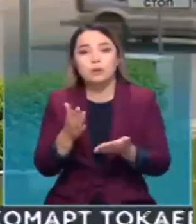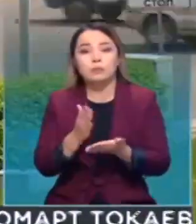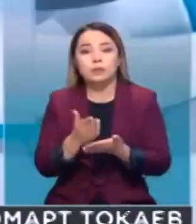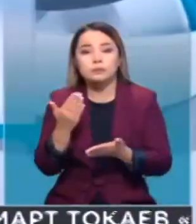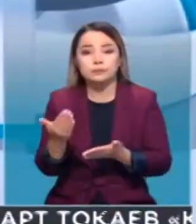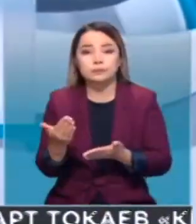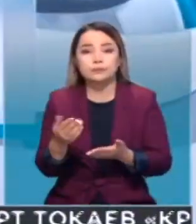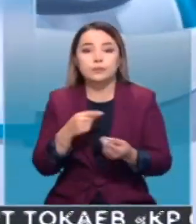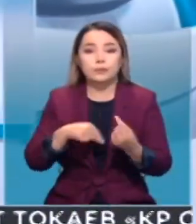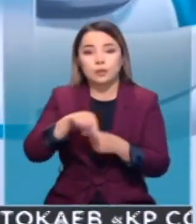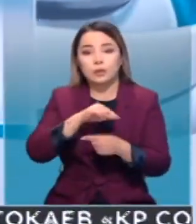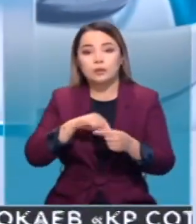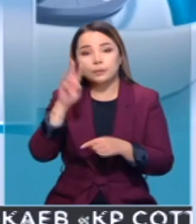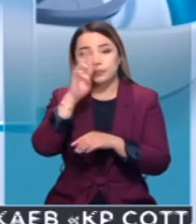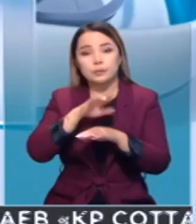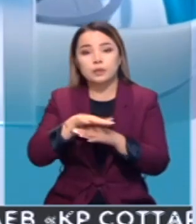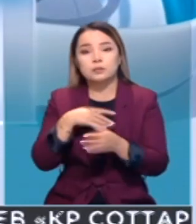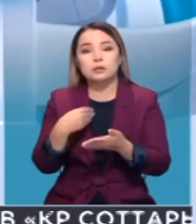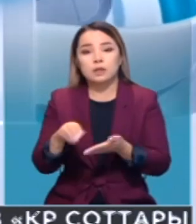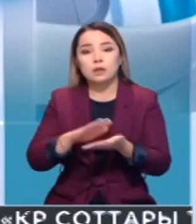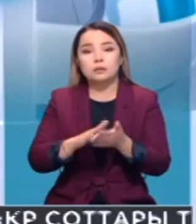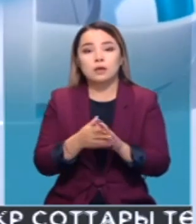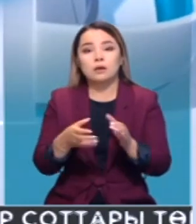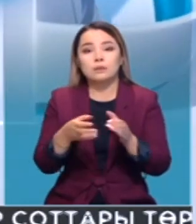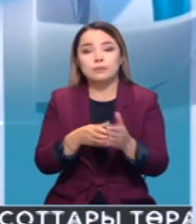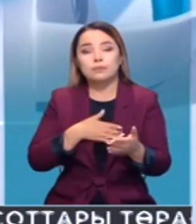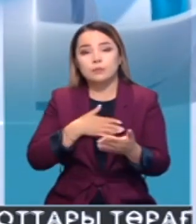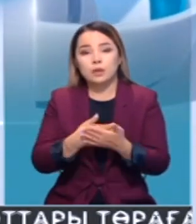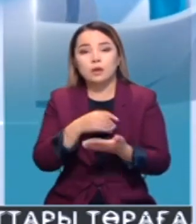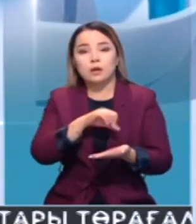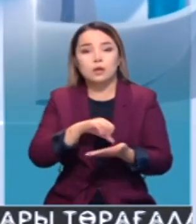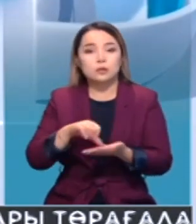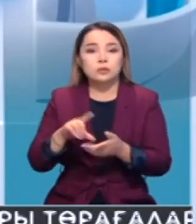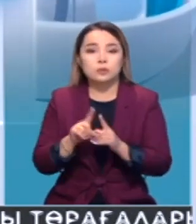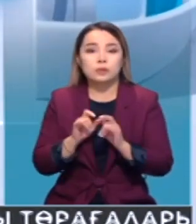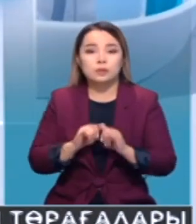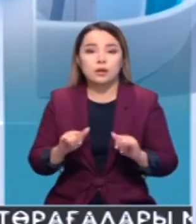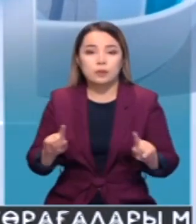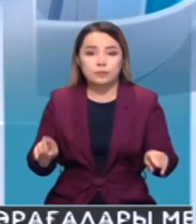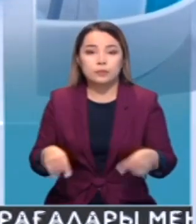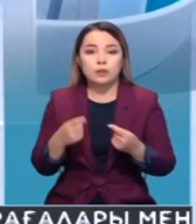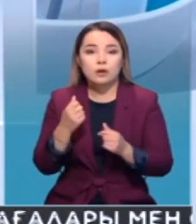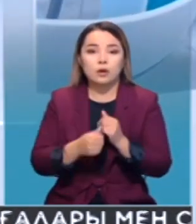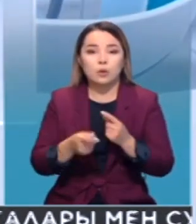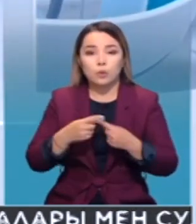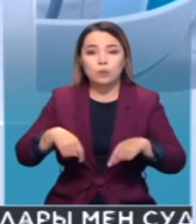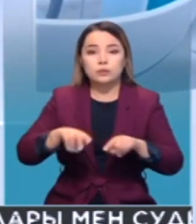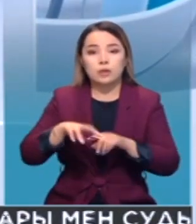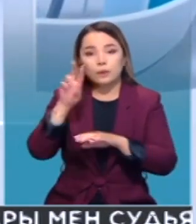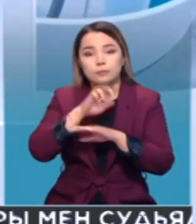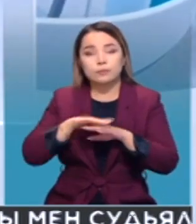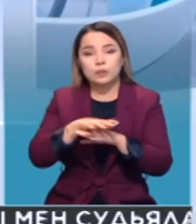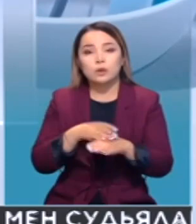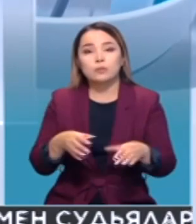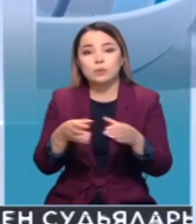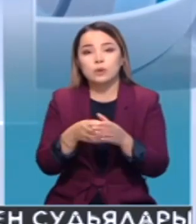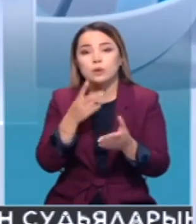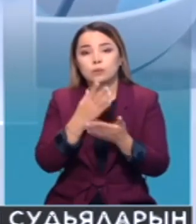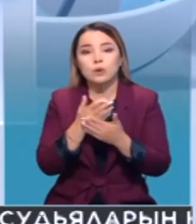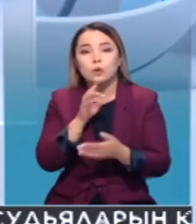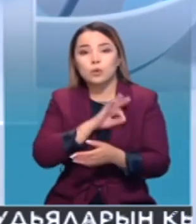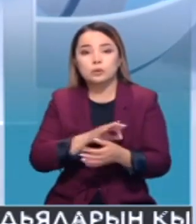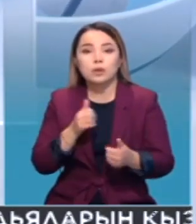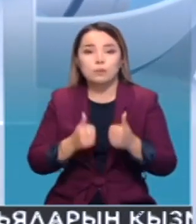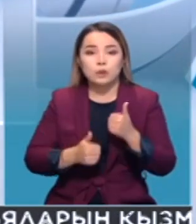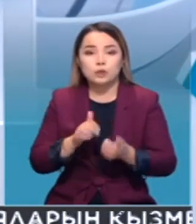отыр. Бизнестің мемлекеттік сатып алуға белсенді қатысуы өнеркәсіптік кооперацияны дамытады. Әр одаққа мүше елдердің өндірушілер арасында қолайлы